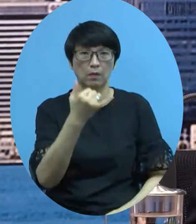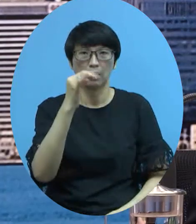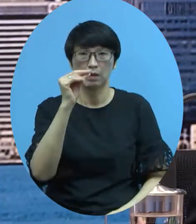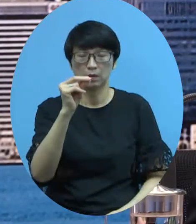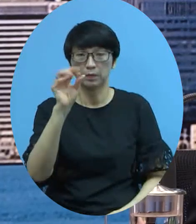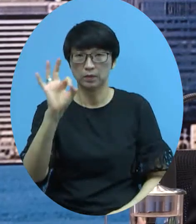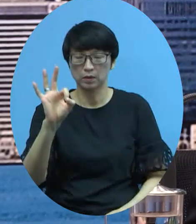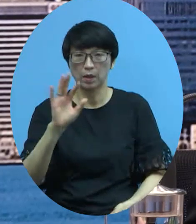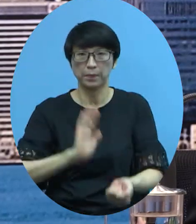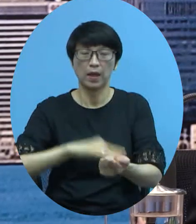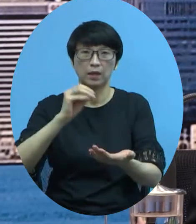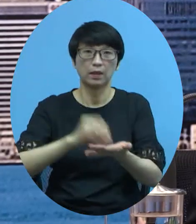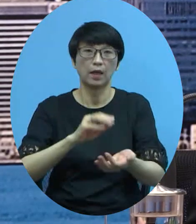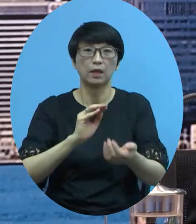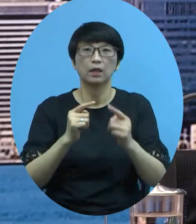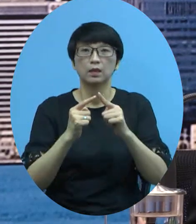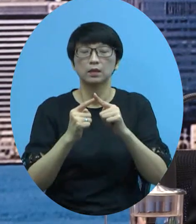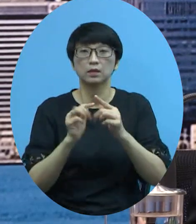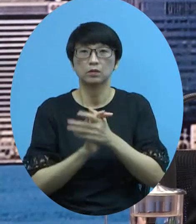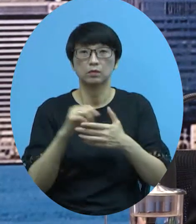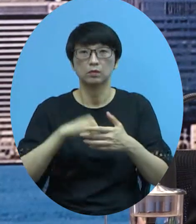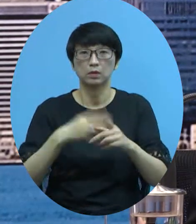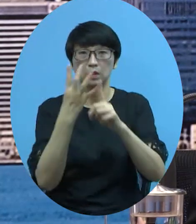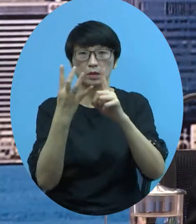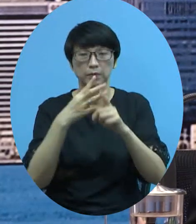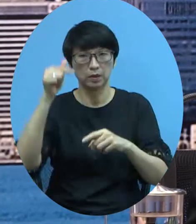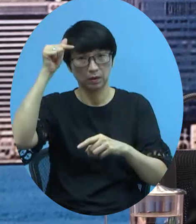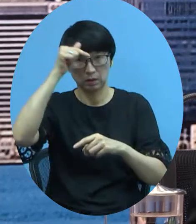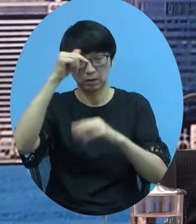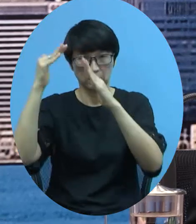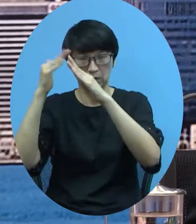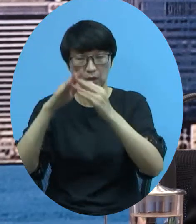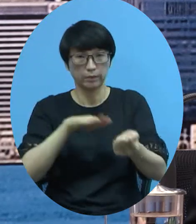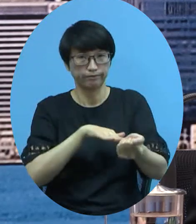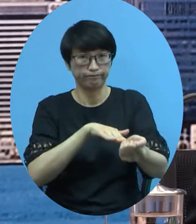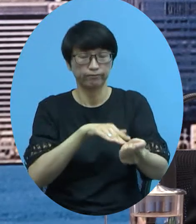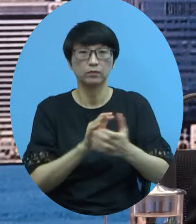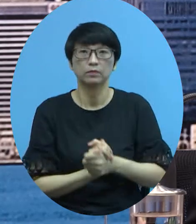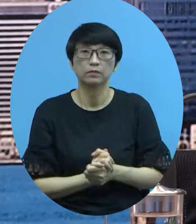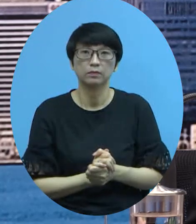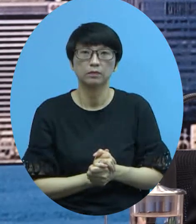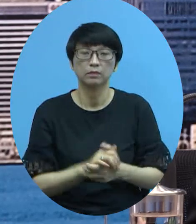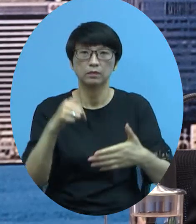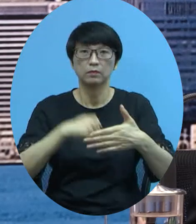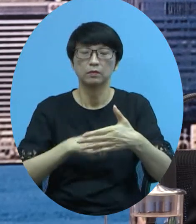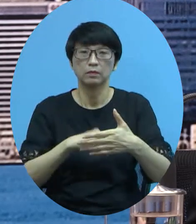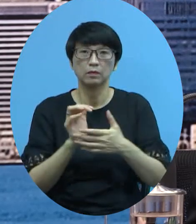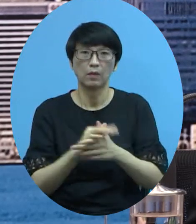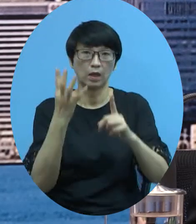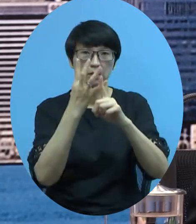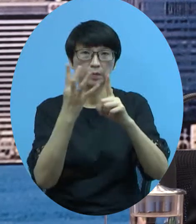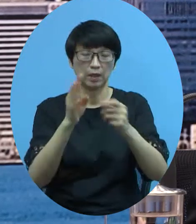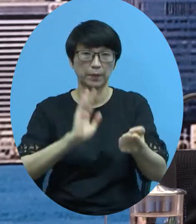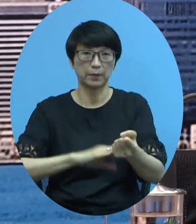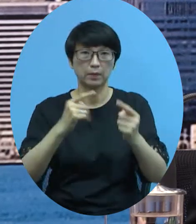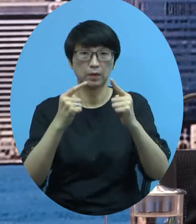673位確診嘅病人咧，分別喺我哋14間醫院度接受治療。咁而其中14位嘅